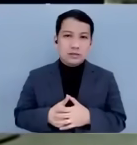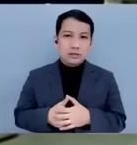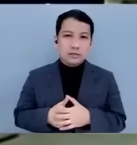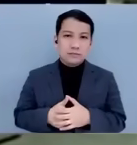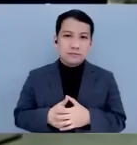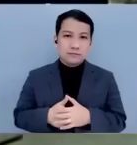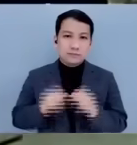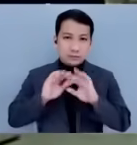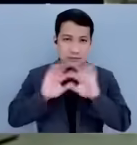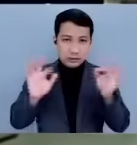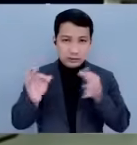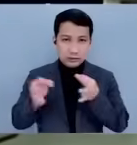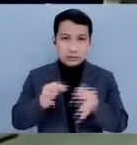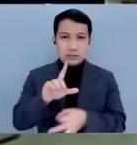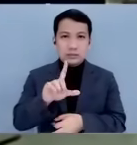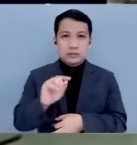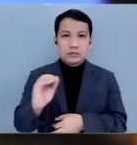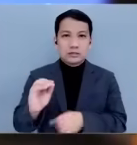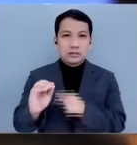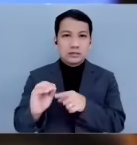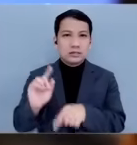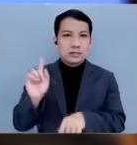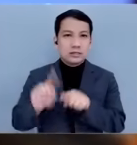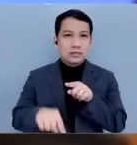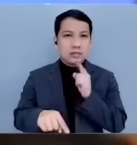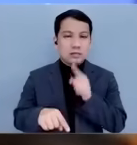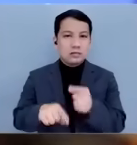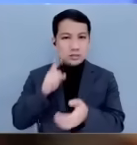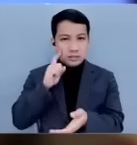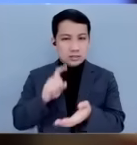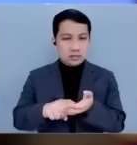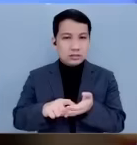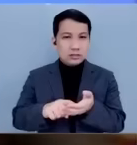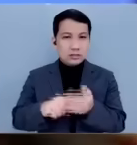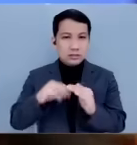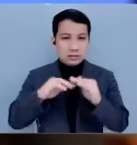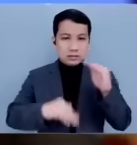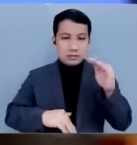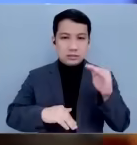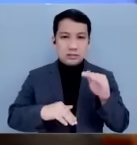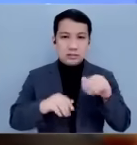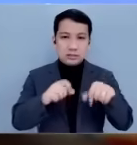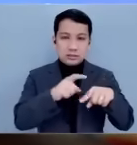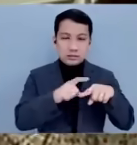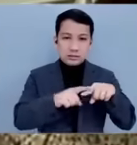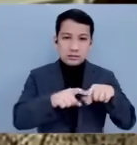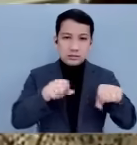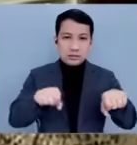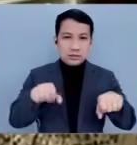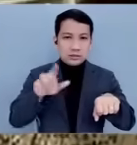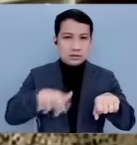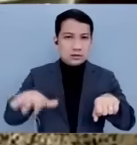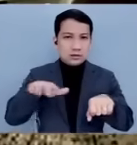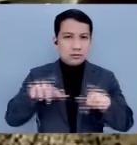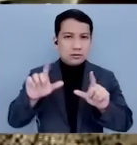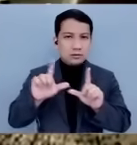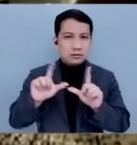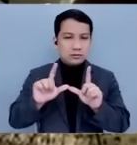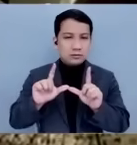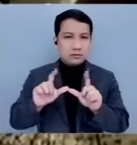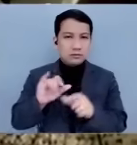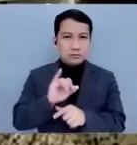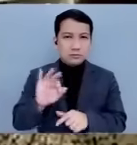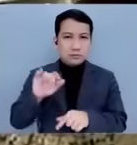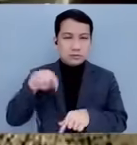Paglilinaw ng LTO, hindi kailangan irehistro ang e-bike at e-trike at hindi na kailangan ng lisensya ng driver kung hindi